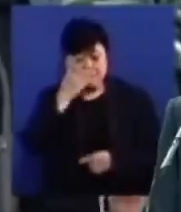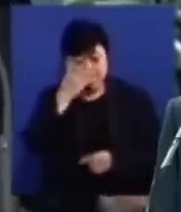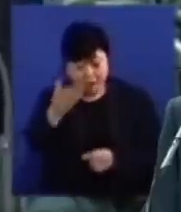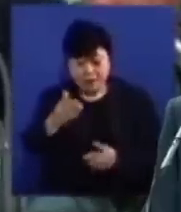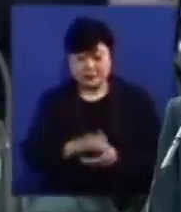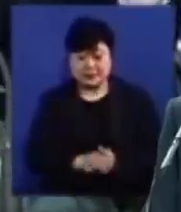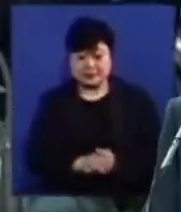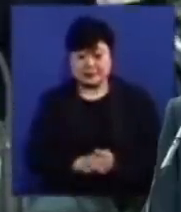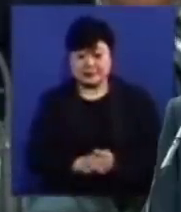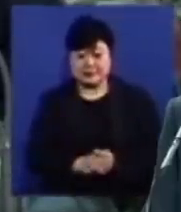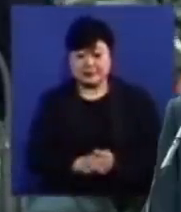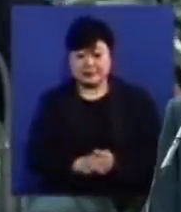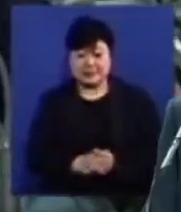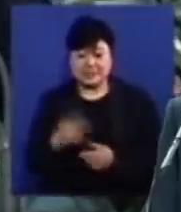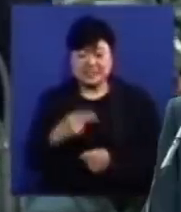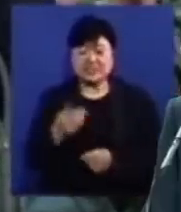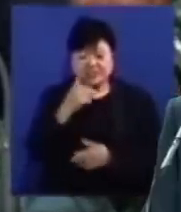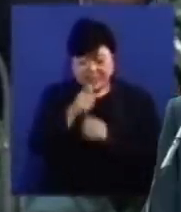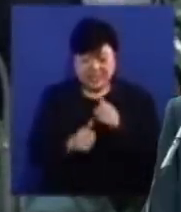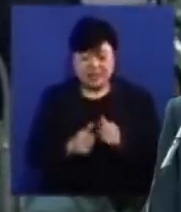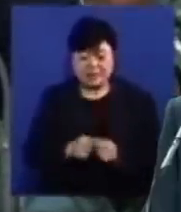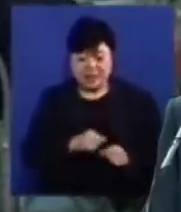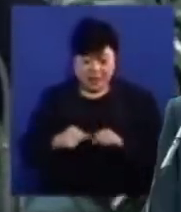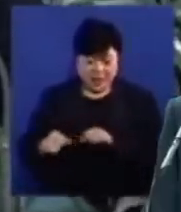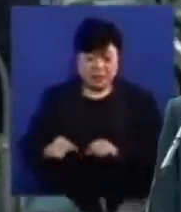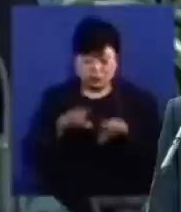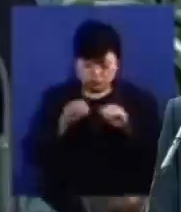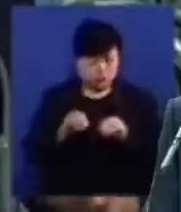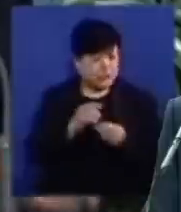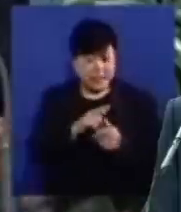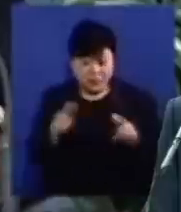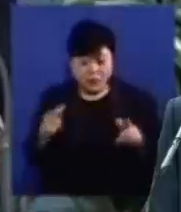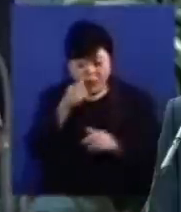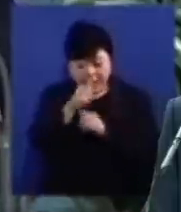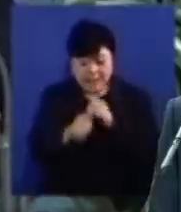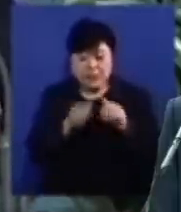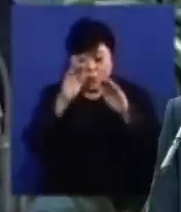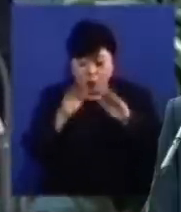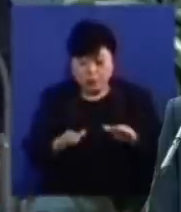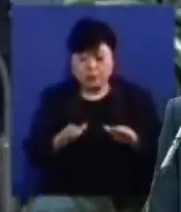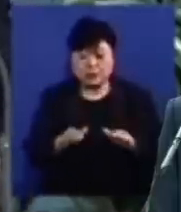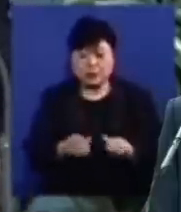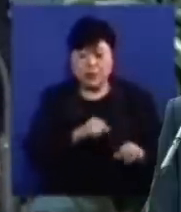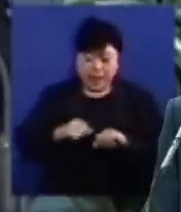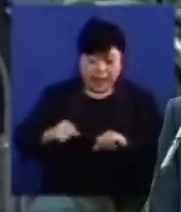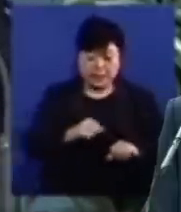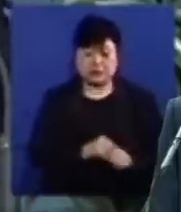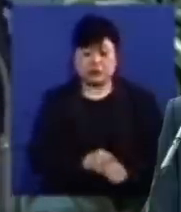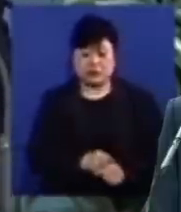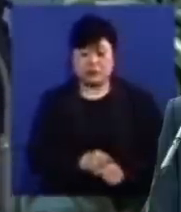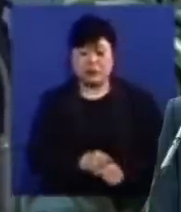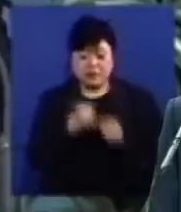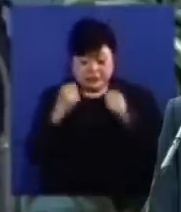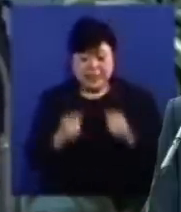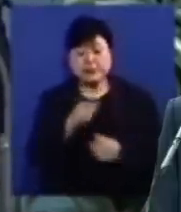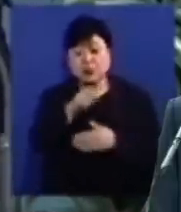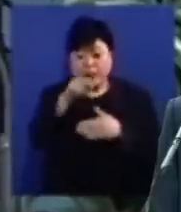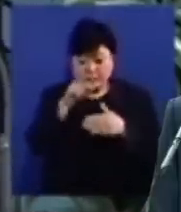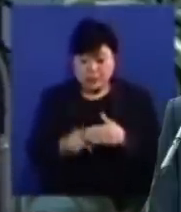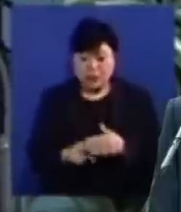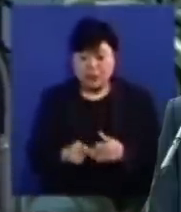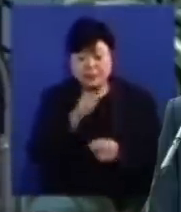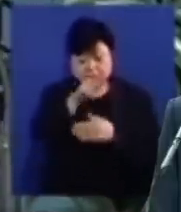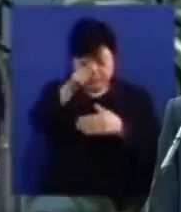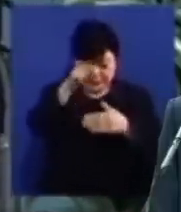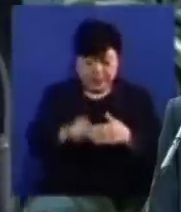있습니다. 2000년 전에 하나님의 역사가 중지한 것 아닙니다. 하나님은 오늘도 역사 속에서 우리 삶 속에서 우리의